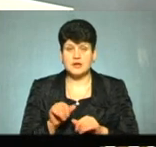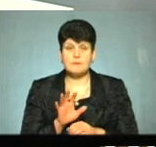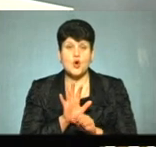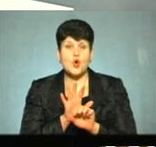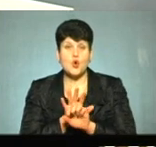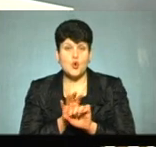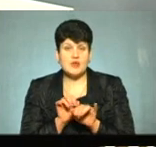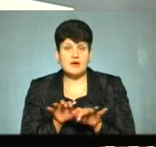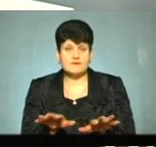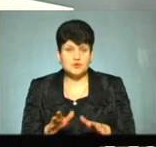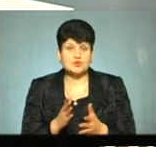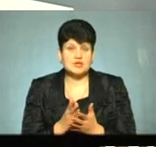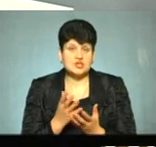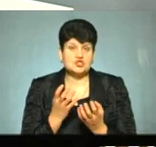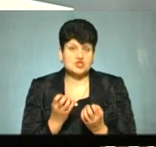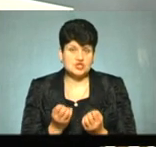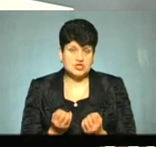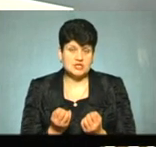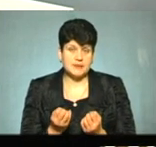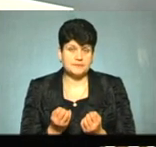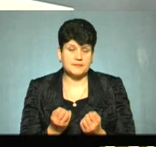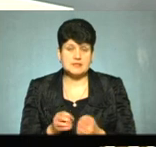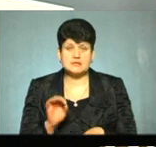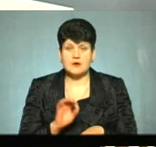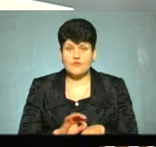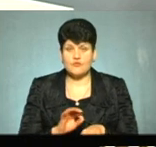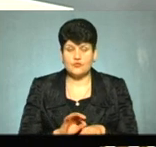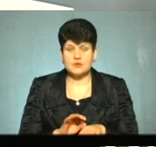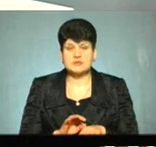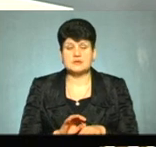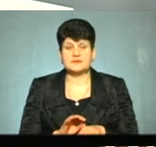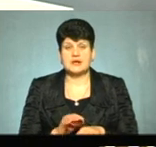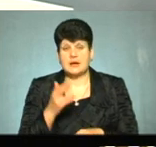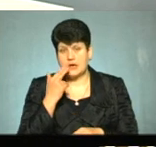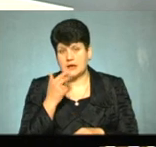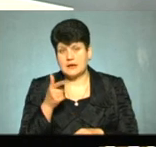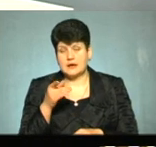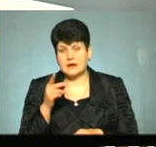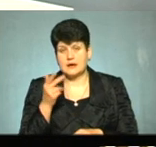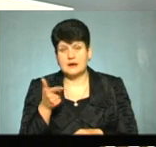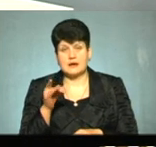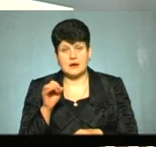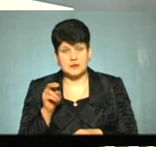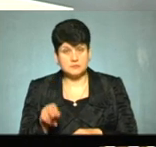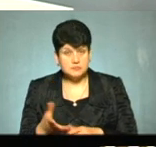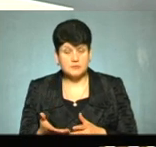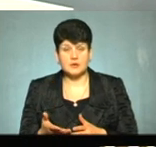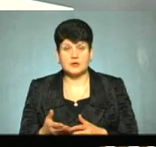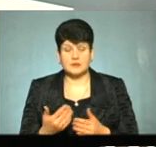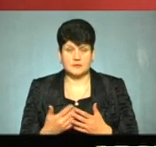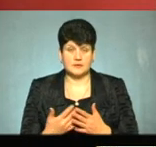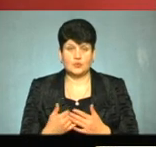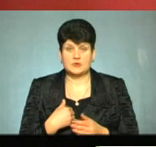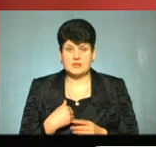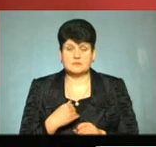крім коронавірусу, як відомо, в нас ще є і підвищена захворюваність і епідситуація з грипом і грипоподібними захворюваннями.